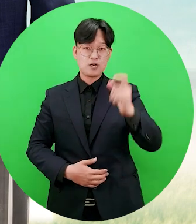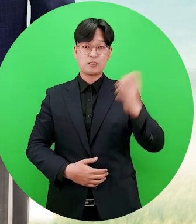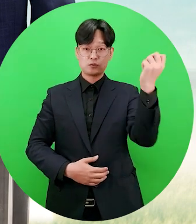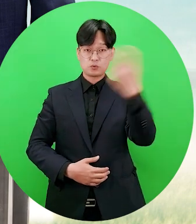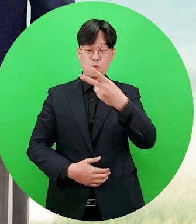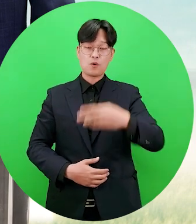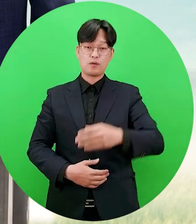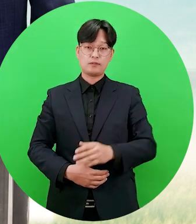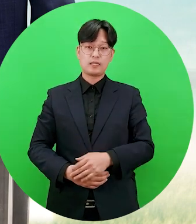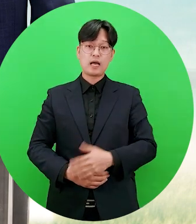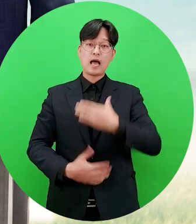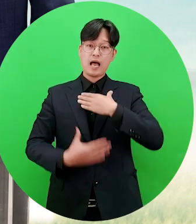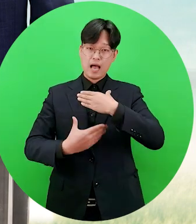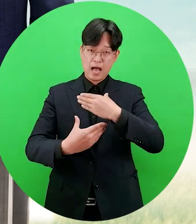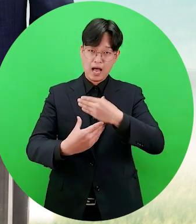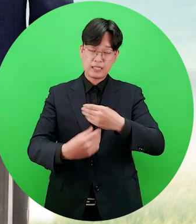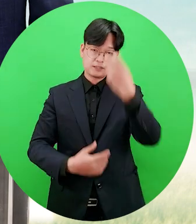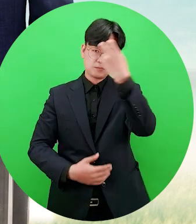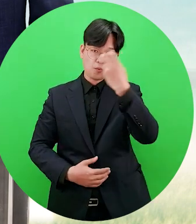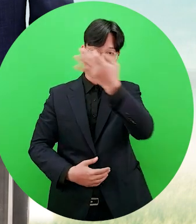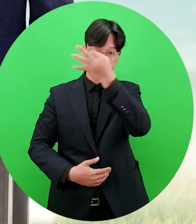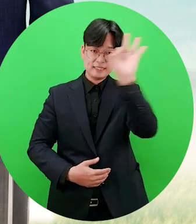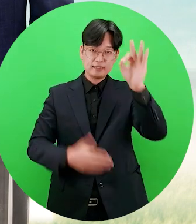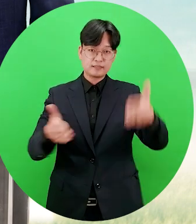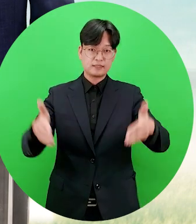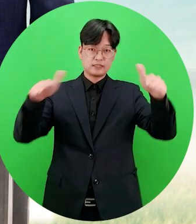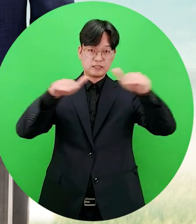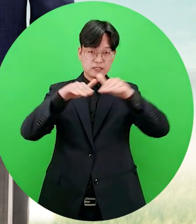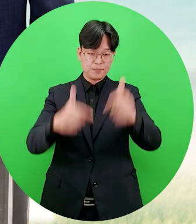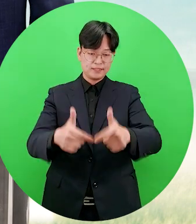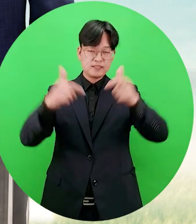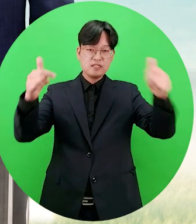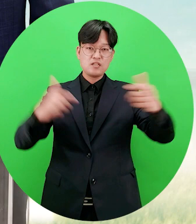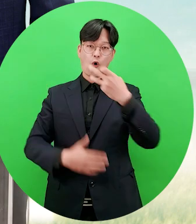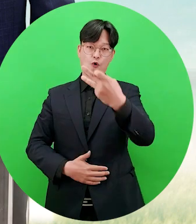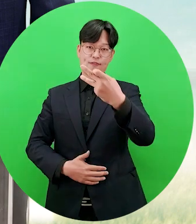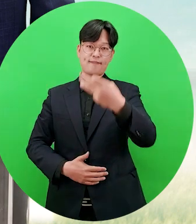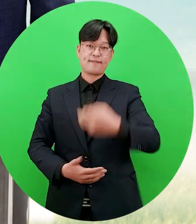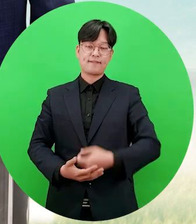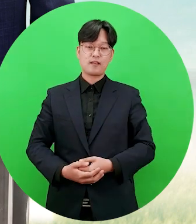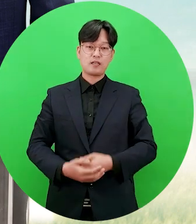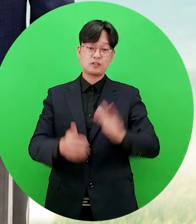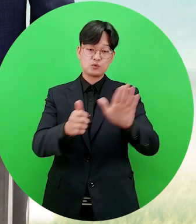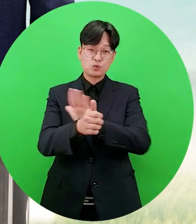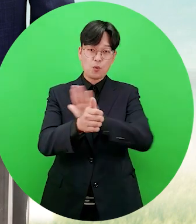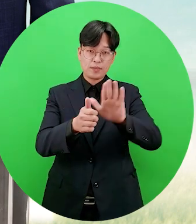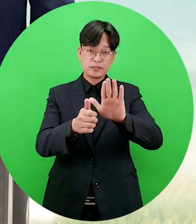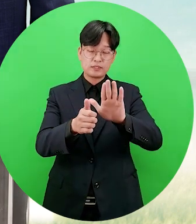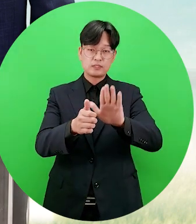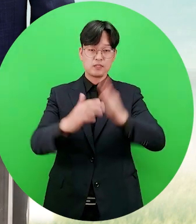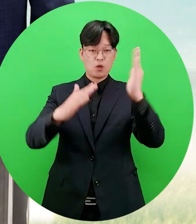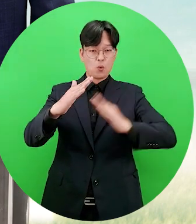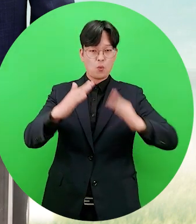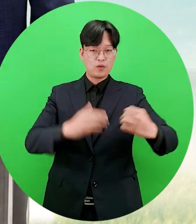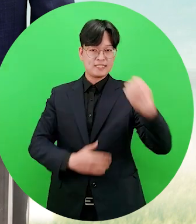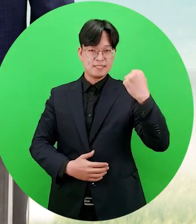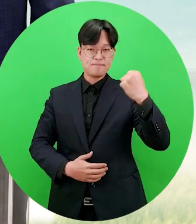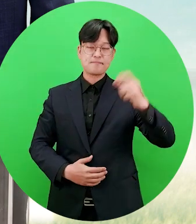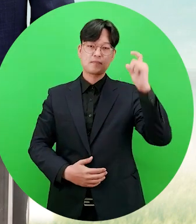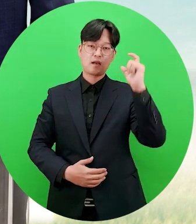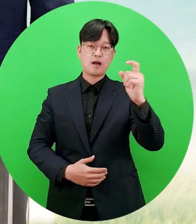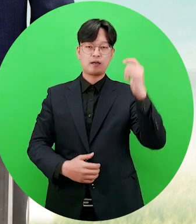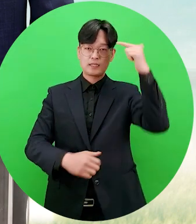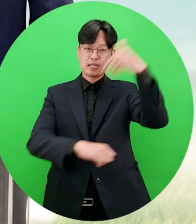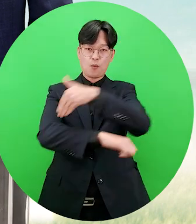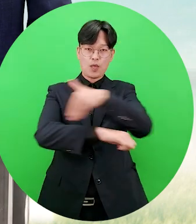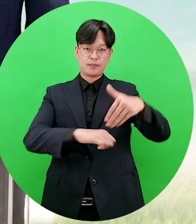안심 돌봄 인증제 대상 시설을 13개소로 확대하여 돌봄 서비스의 공공성을 강화해 나갈